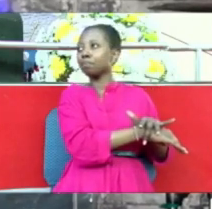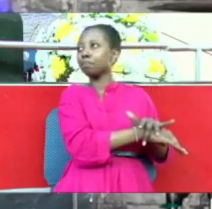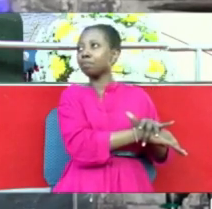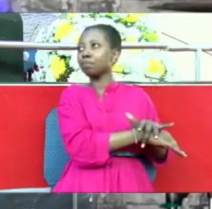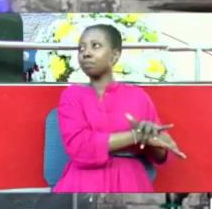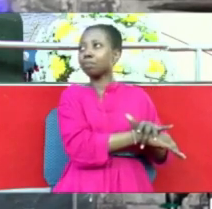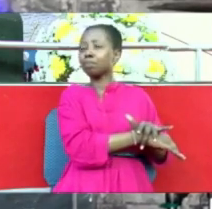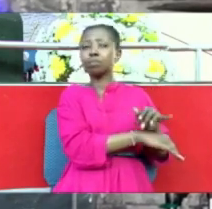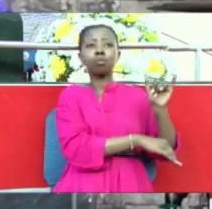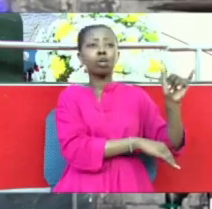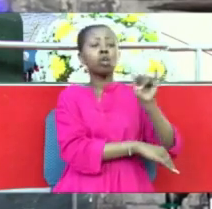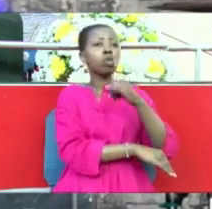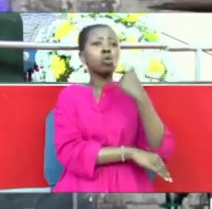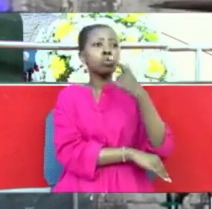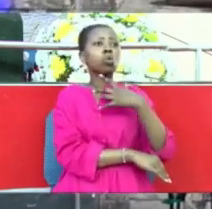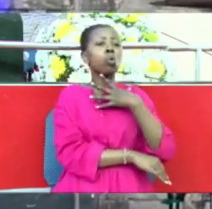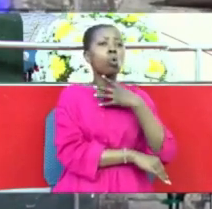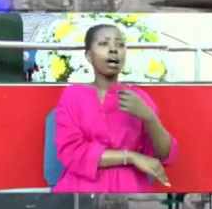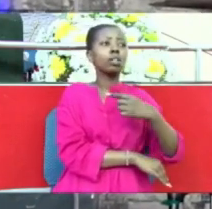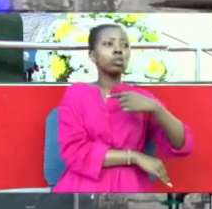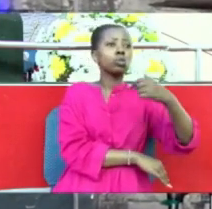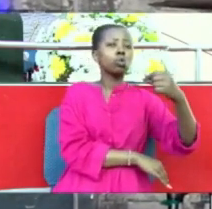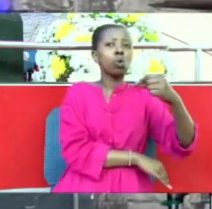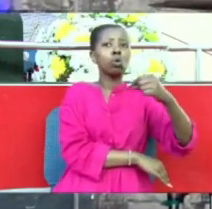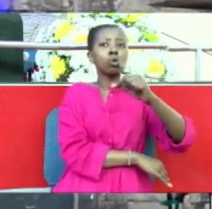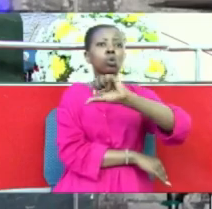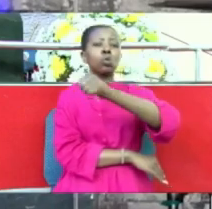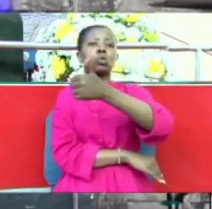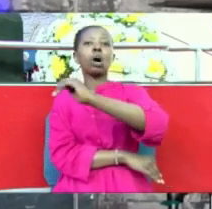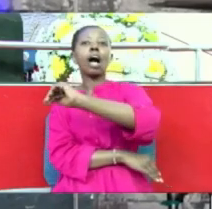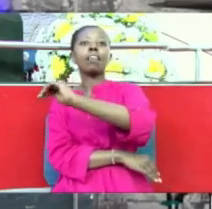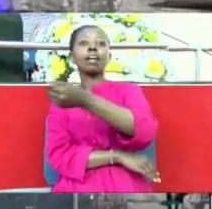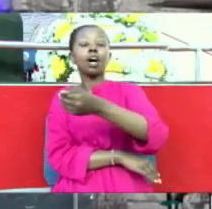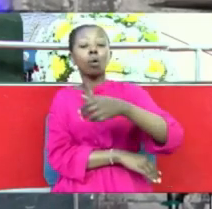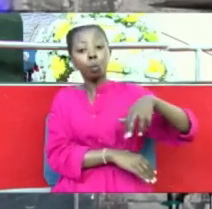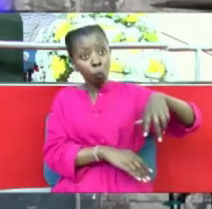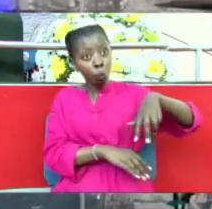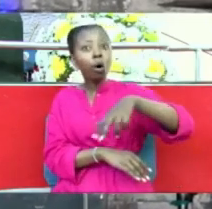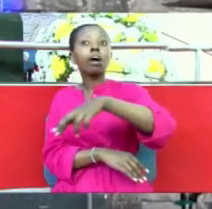Wale mnataka kwenda Kangema baadaye kutoka Rwadhia, mtaenda mguu.